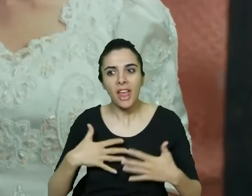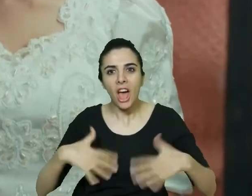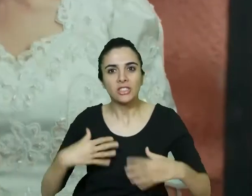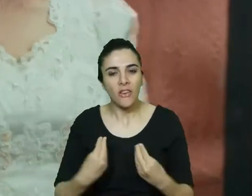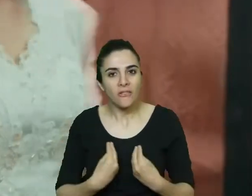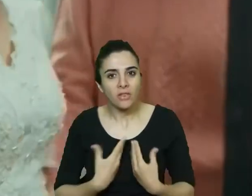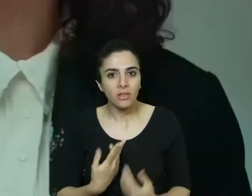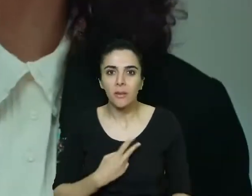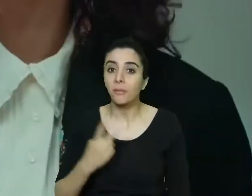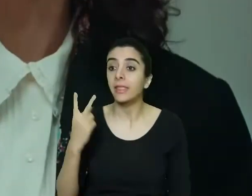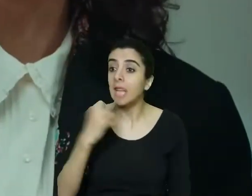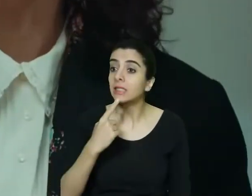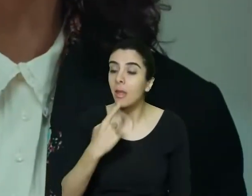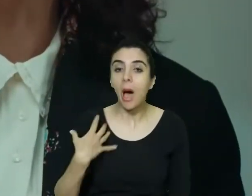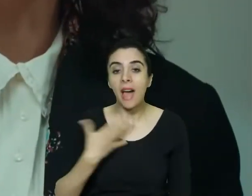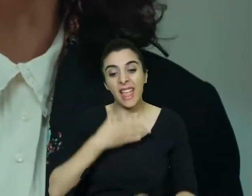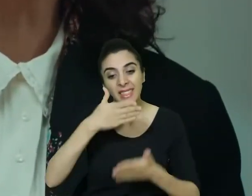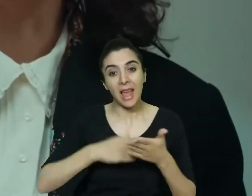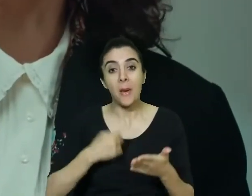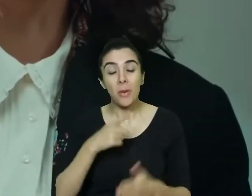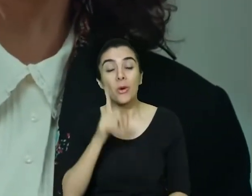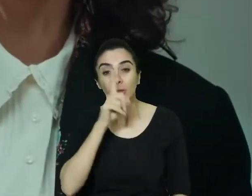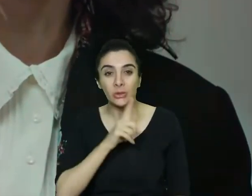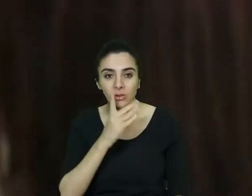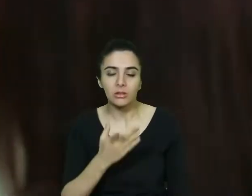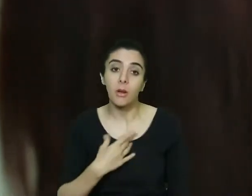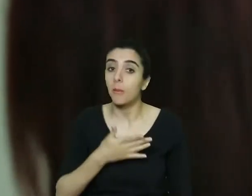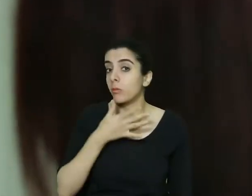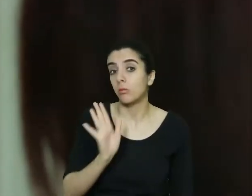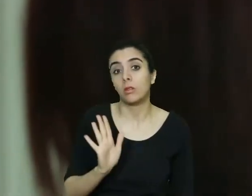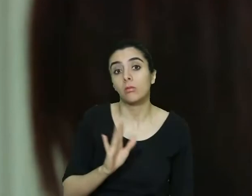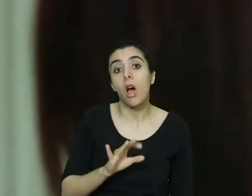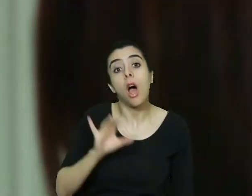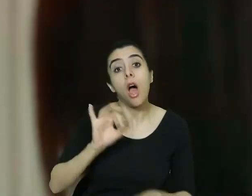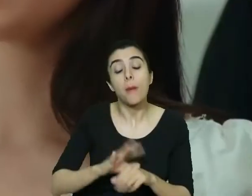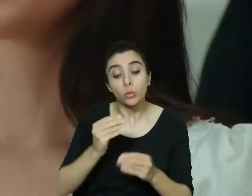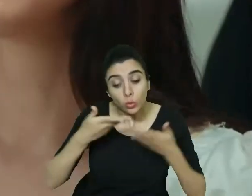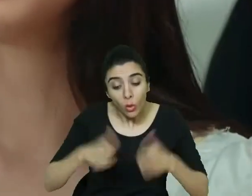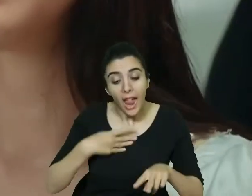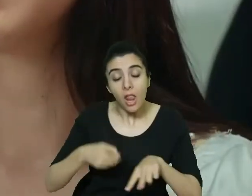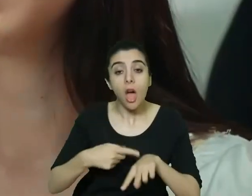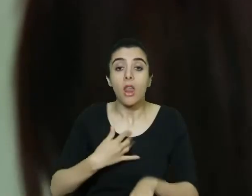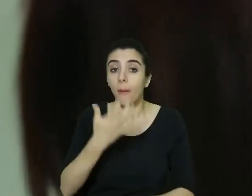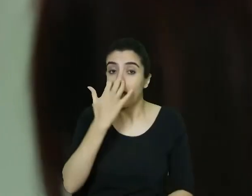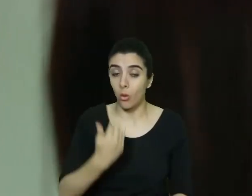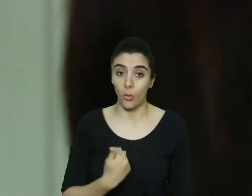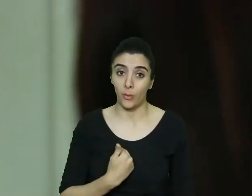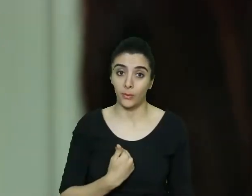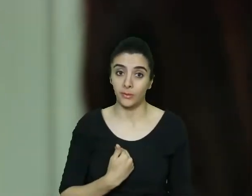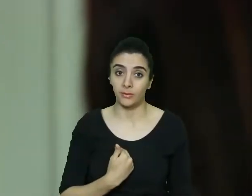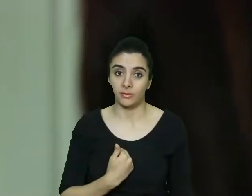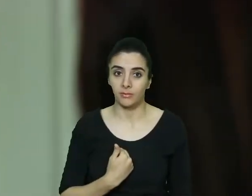oldu. Teyze ana yarasıdır derler, sen ondan öyle oldun. Vallahi ben bilmem. Sizden bir sürü yeğen bekliyorum. Hatice'yi